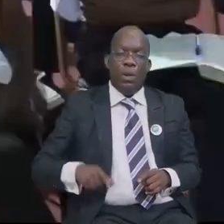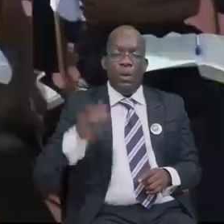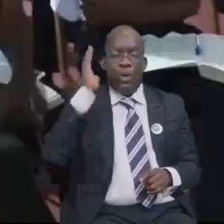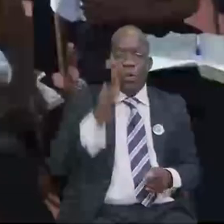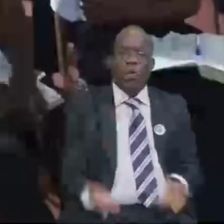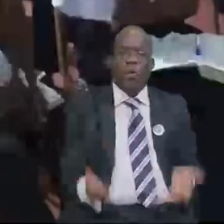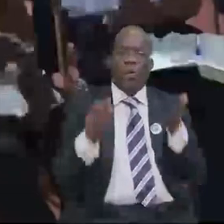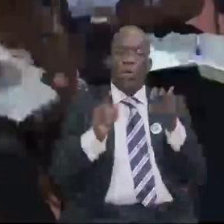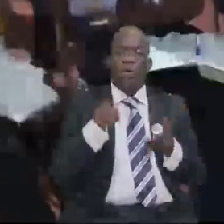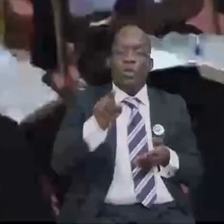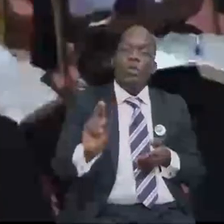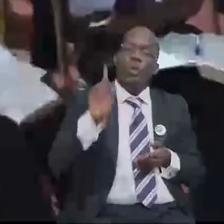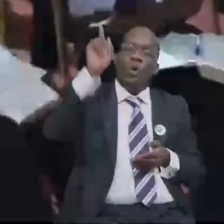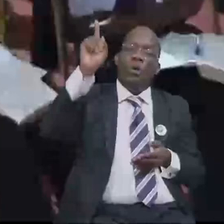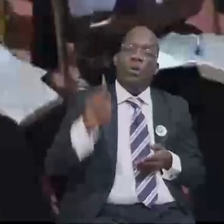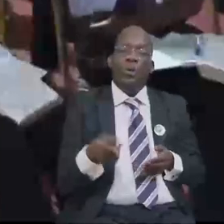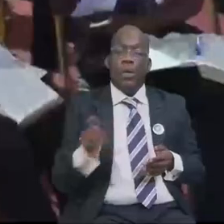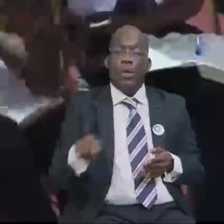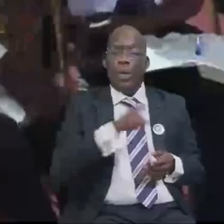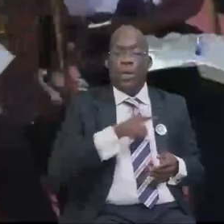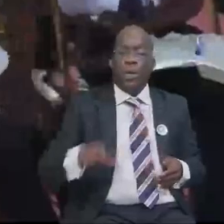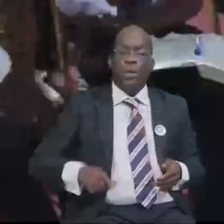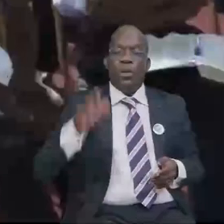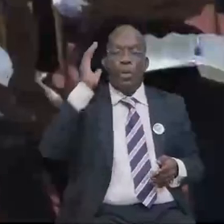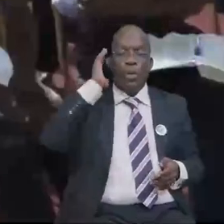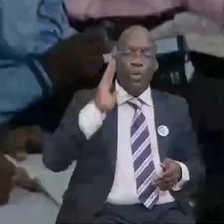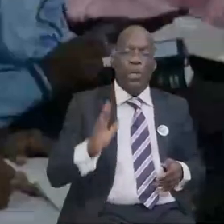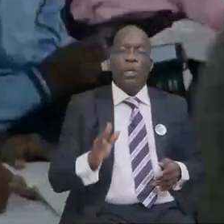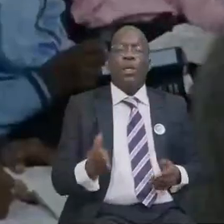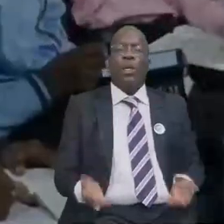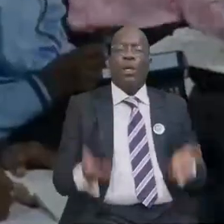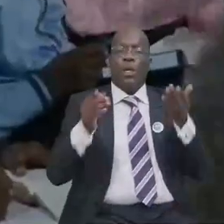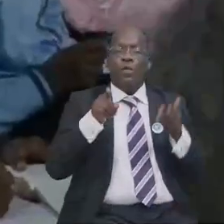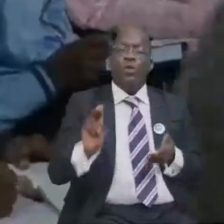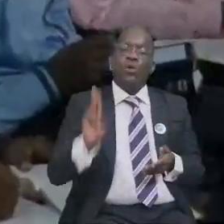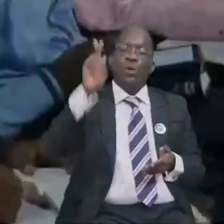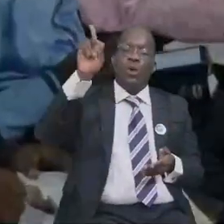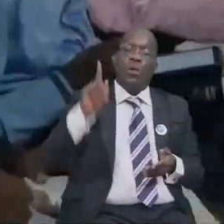susciter. Le Seigneur va vous bâtir.